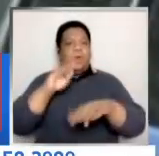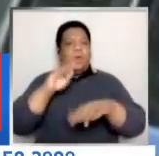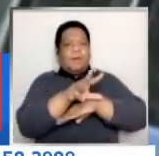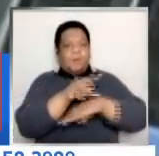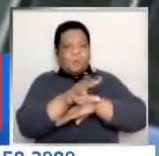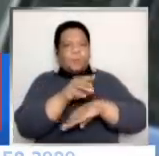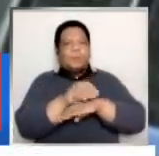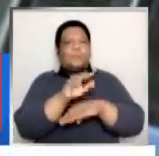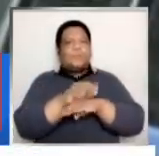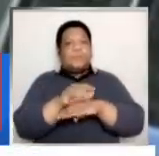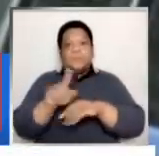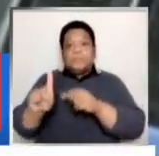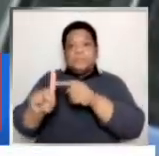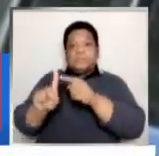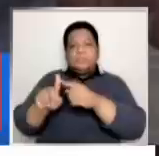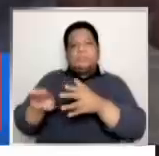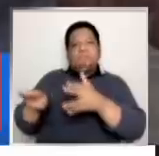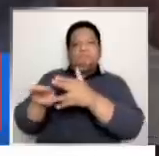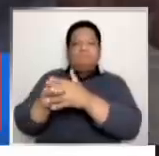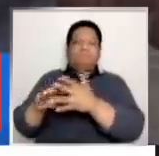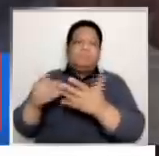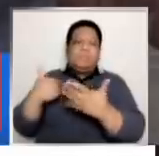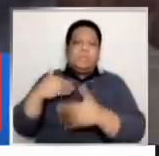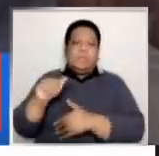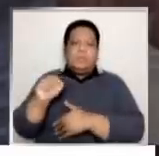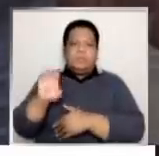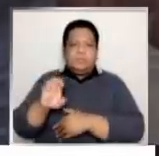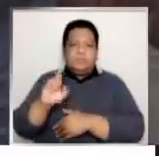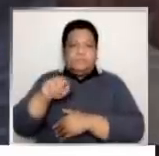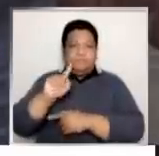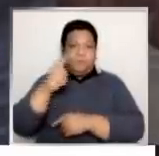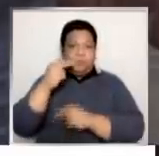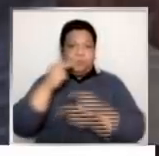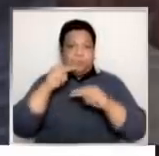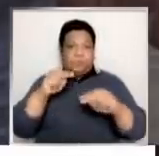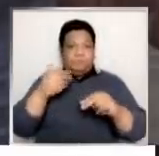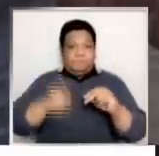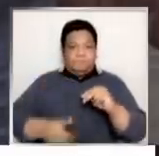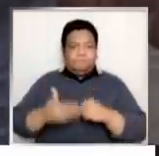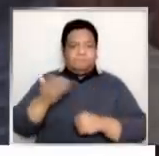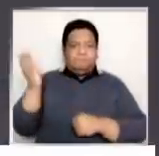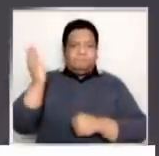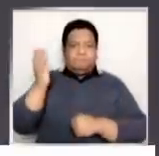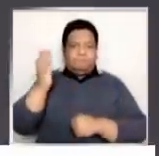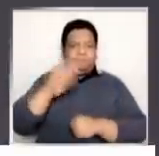suspect na walang pahayag. Yan ang unang balita. Darlene Kai, Buong Puso para sa Pilipino.